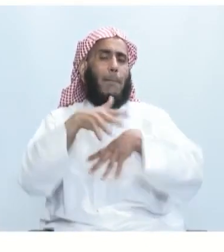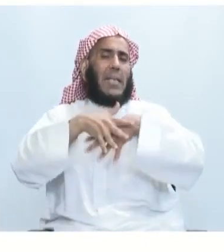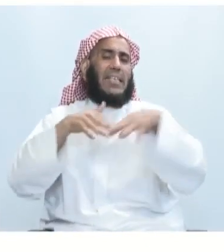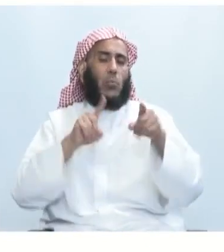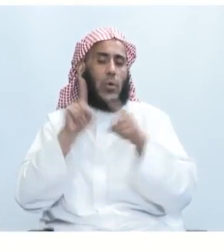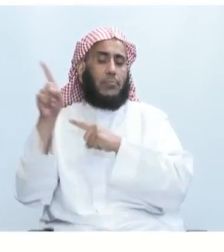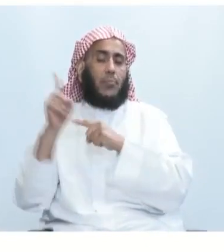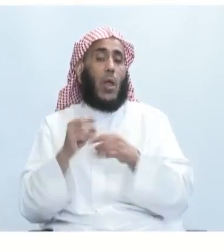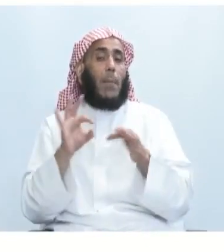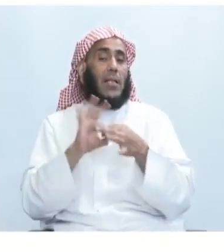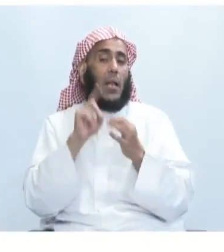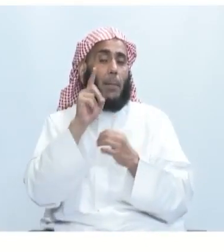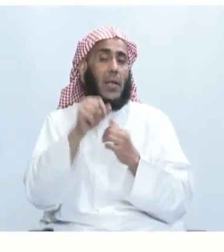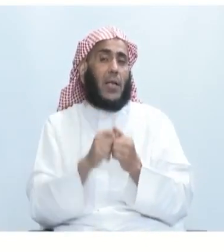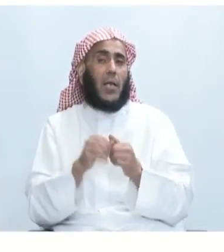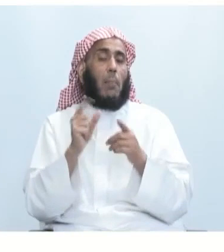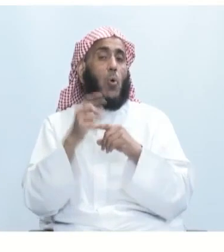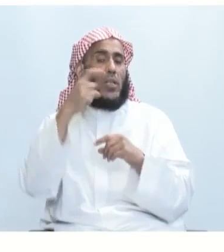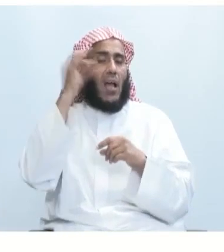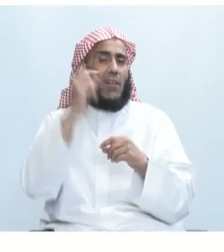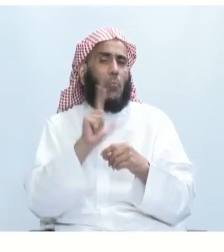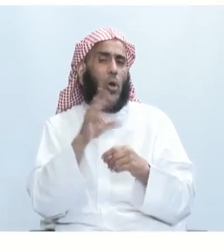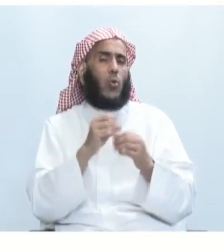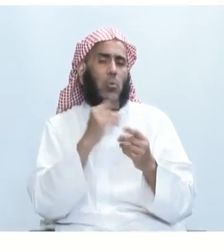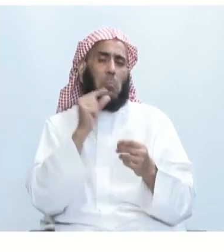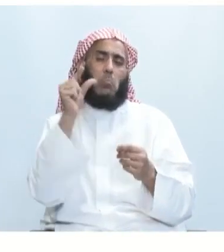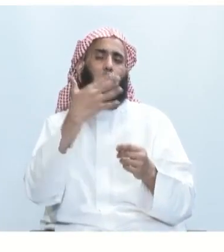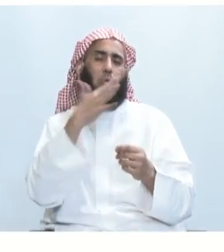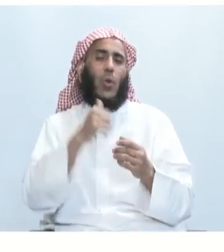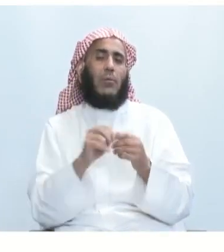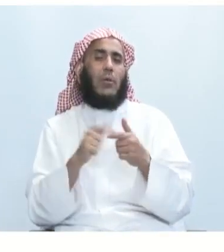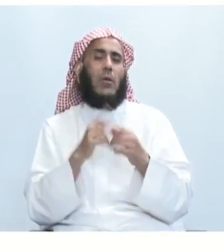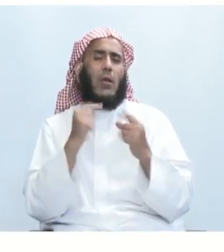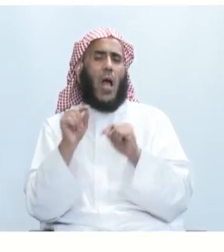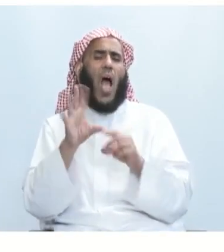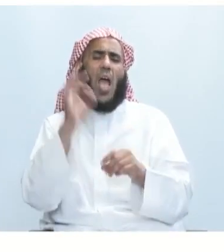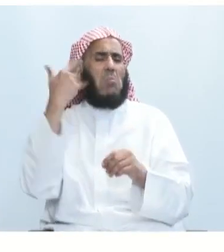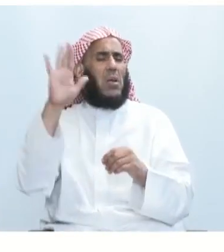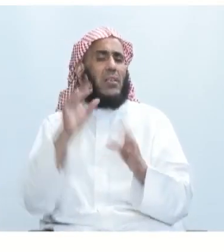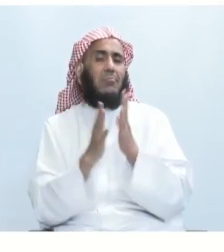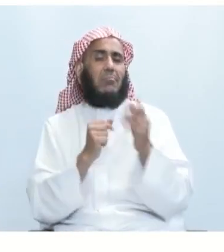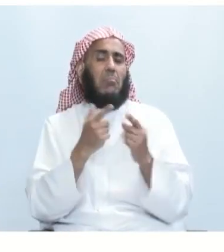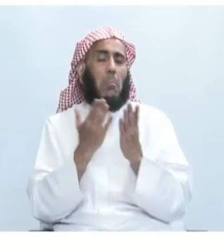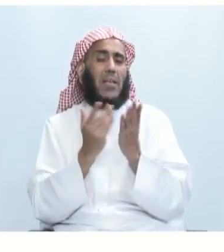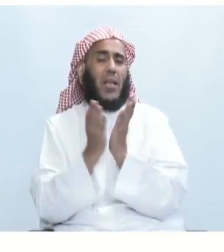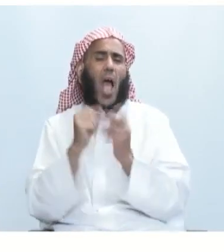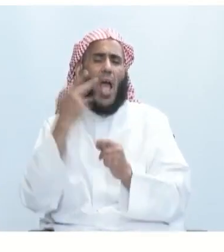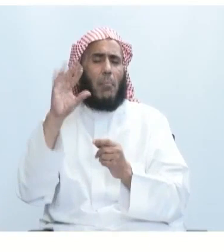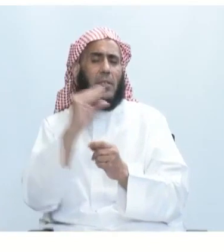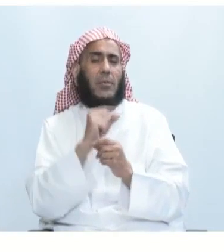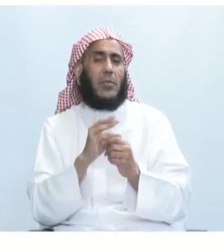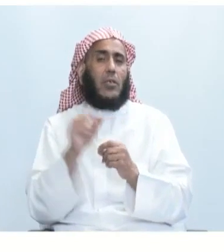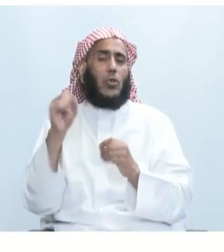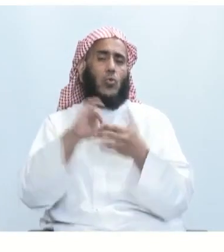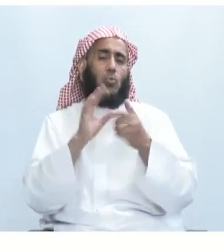وهذا ما يتعلق بك مواد افهم لغتها ومصطلحاتها بسهوله ومكنك تحدد اي ماده ونحن نذكر ما ذكره ايضا